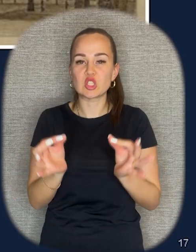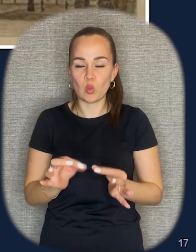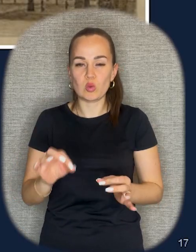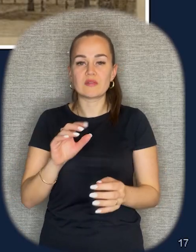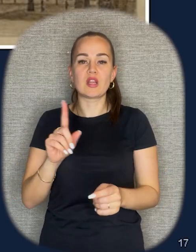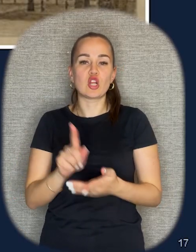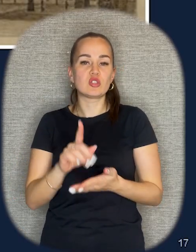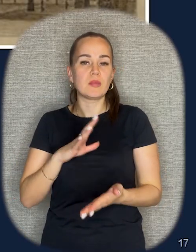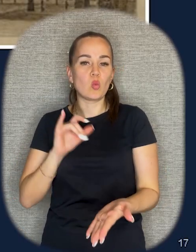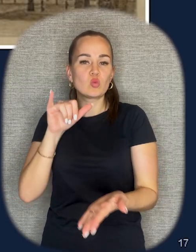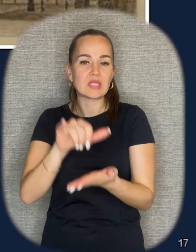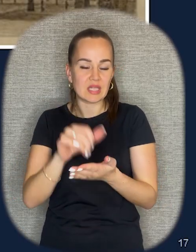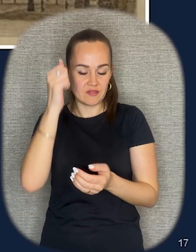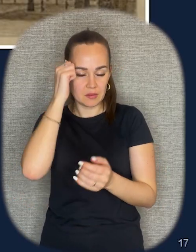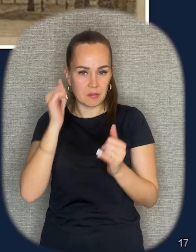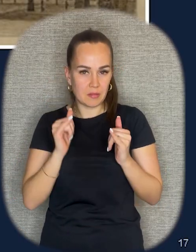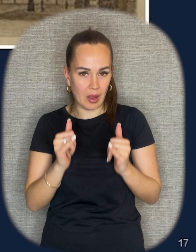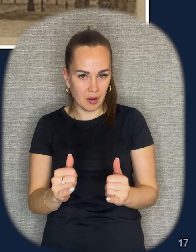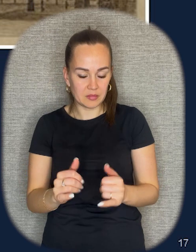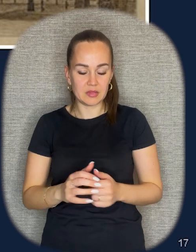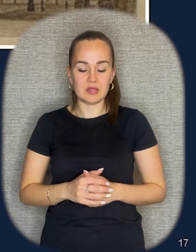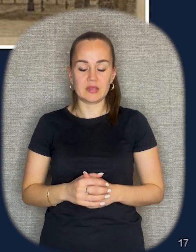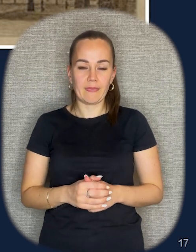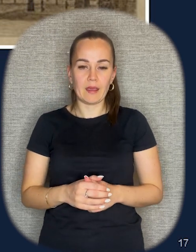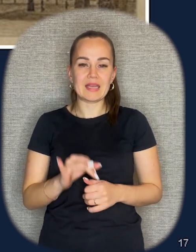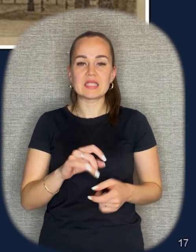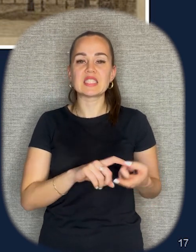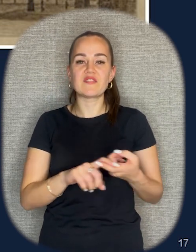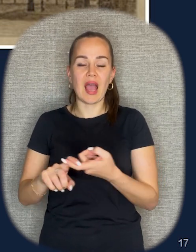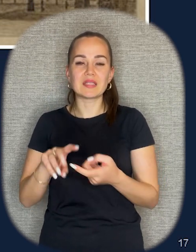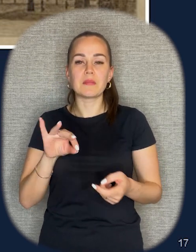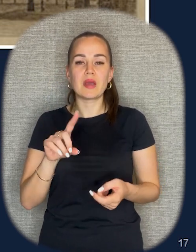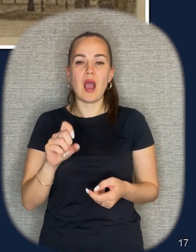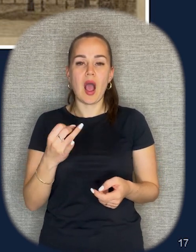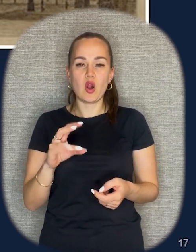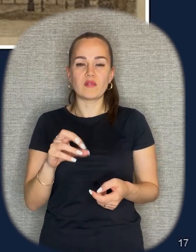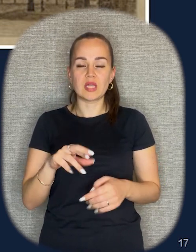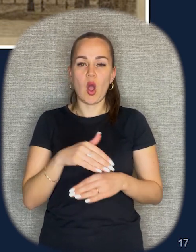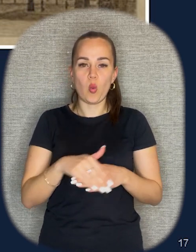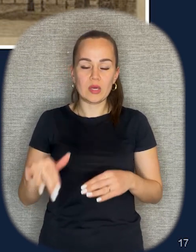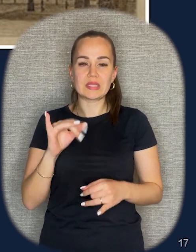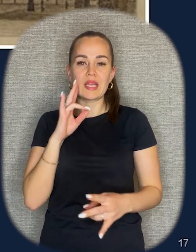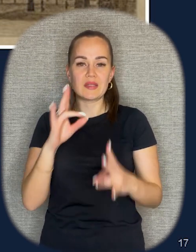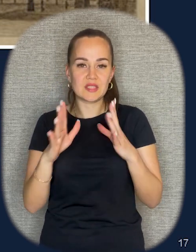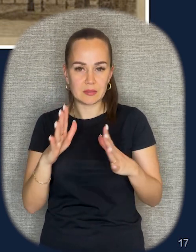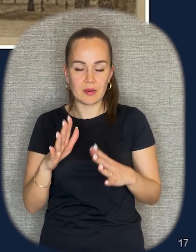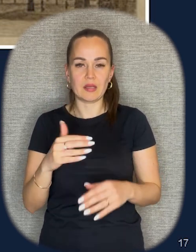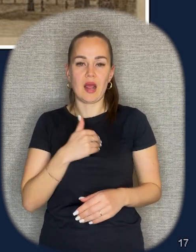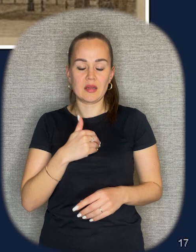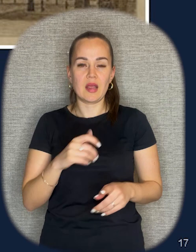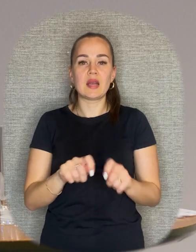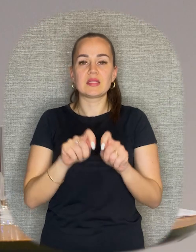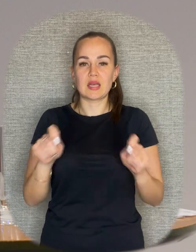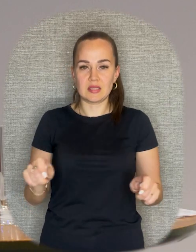площадь Искусств с установкой памятника и такой вот архитектурной связью с улицей с Михайловской улицей с